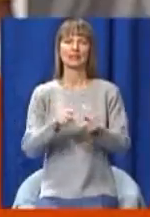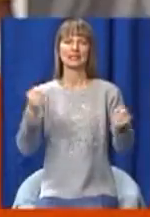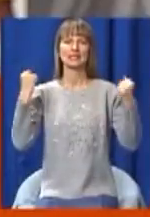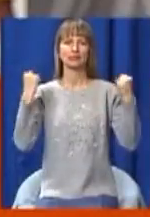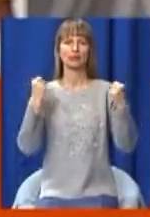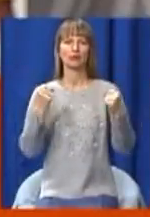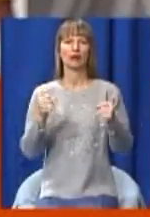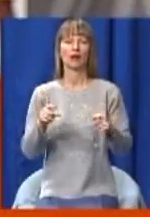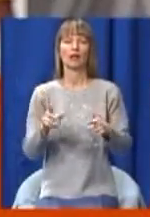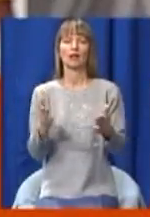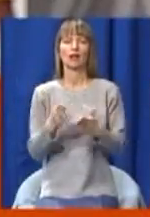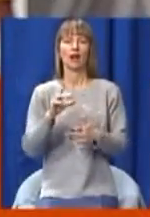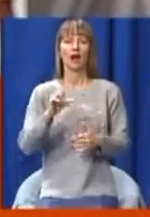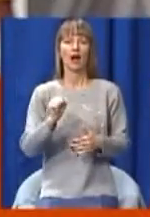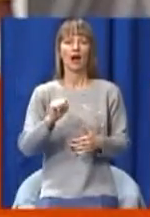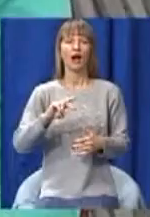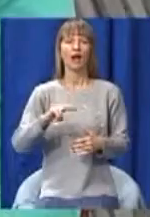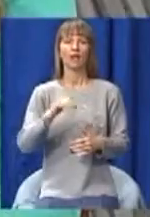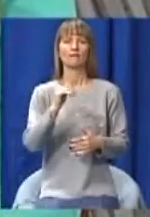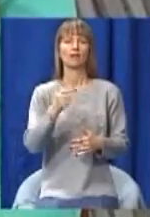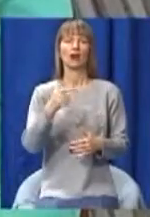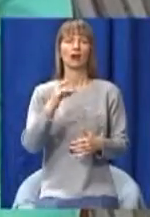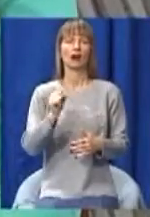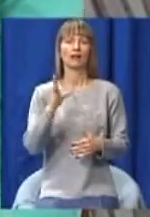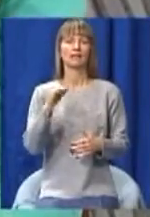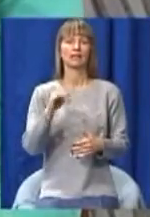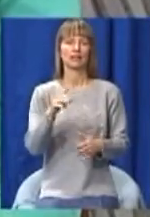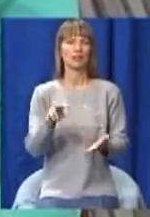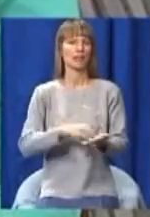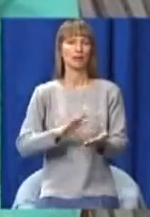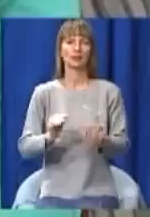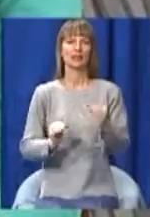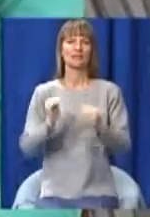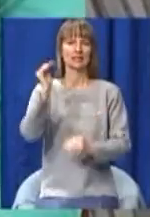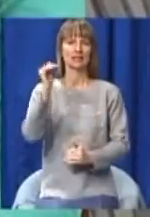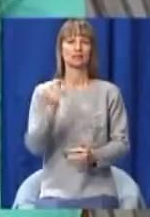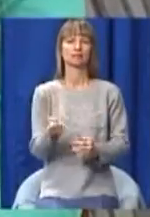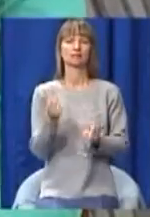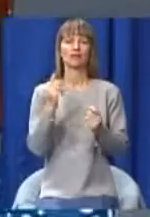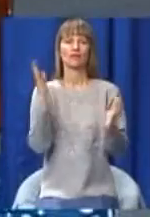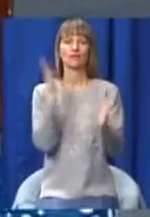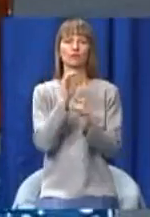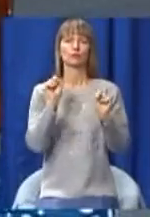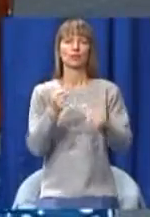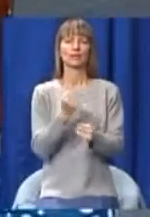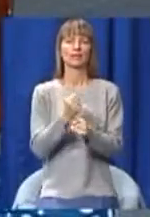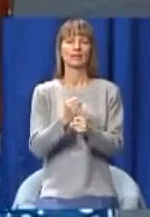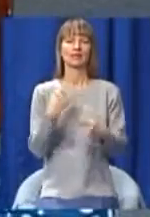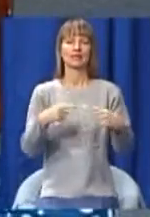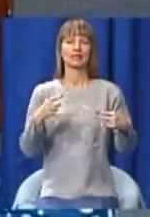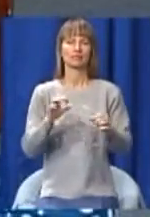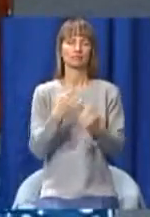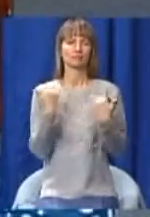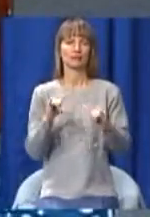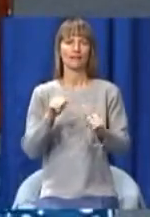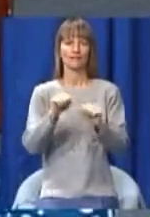як альфа-гравіті, так, якщо я не помиляюся. От ти не боїшся висоти, виявляється, там в повітрі можеш робити різні там